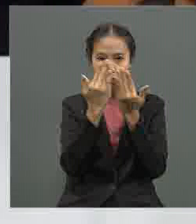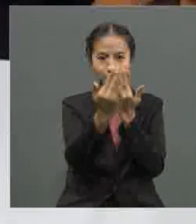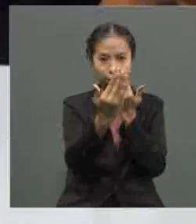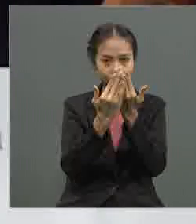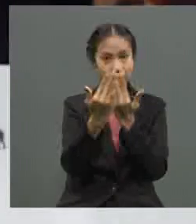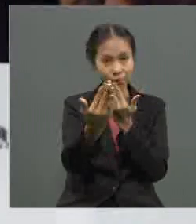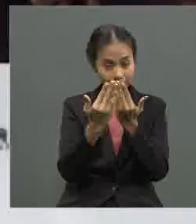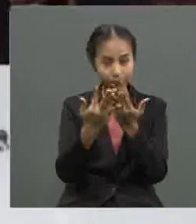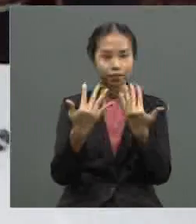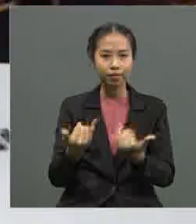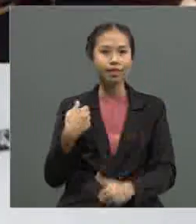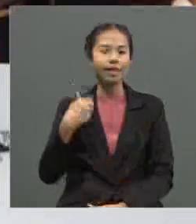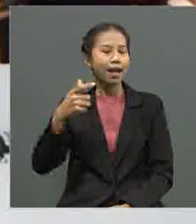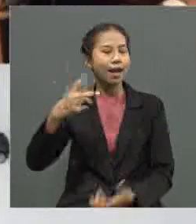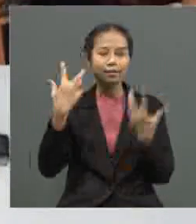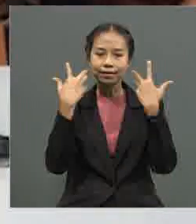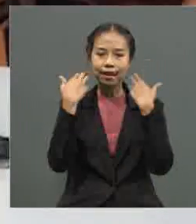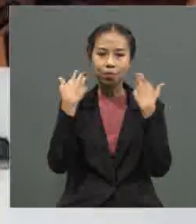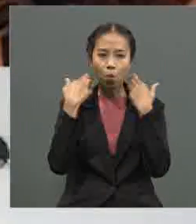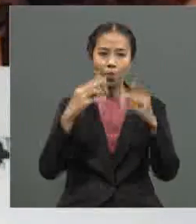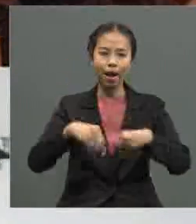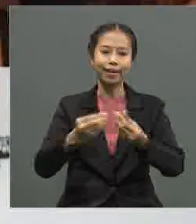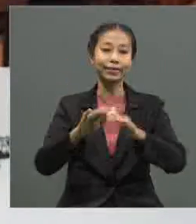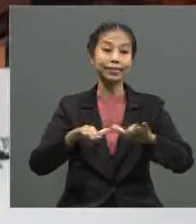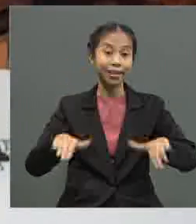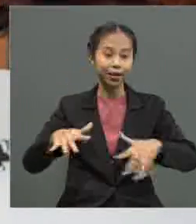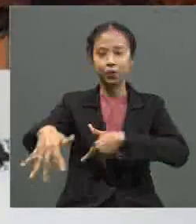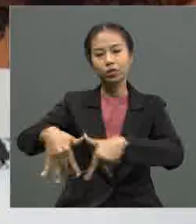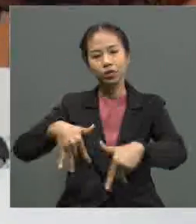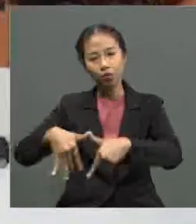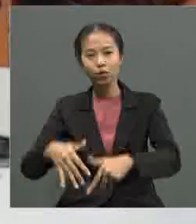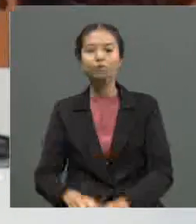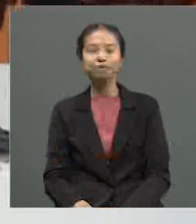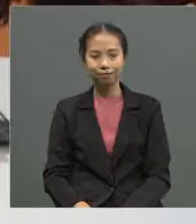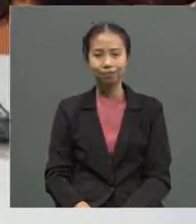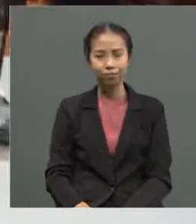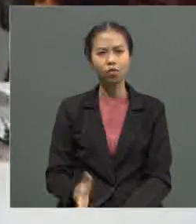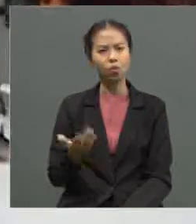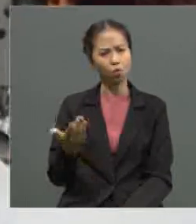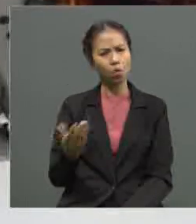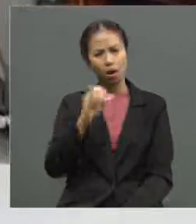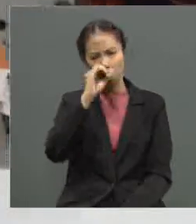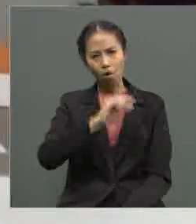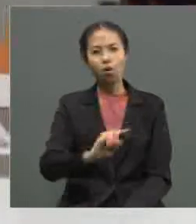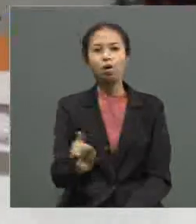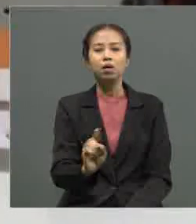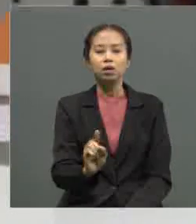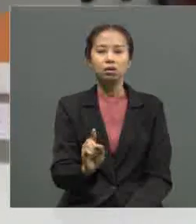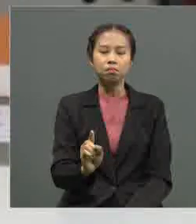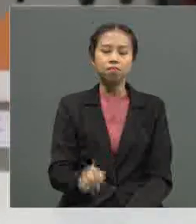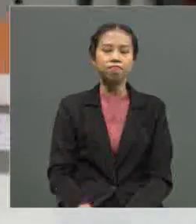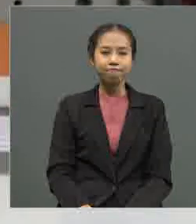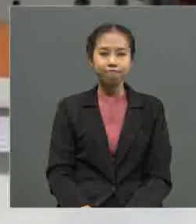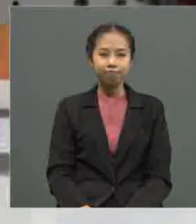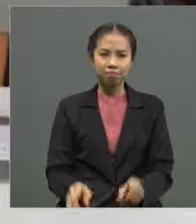มีบริการตัดผมให้กับน้องๆและประชาชนที่มาเข้ารับบริการซึ่งต้องบอกว่าโอ้หลายคนบอกว่าพื้นที่นี้นี่นะ ค ือบ